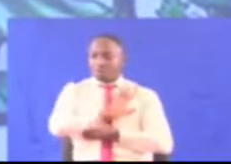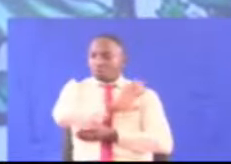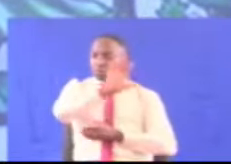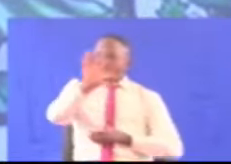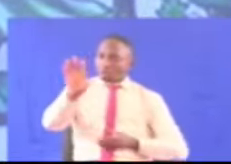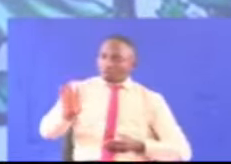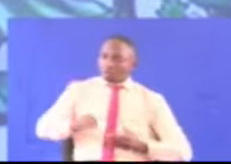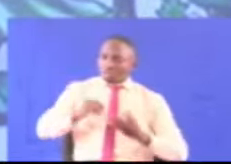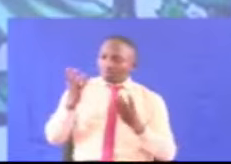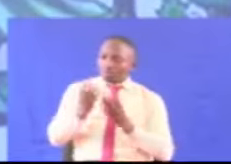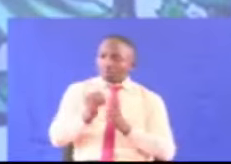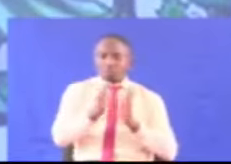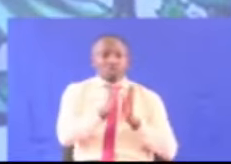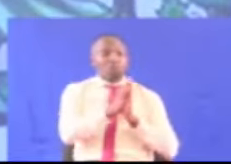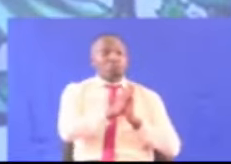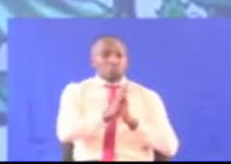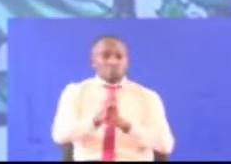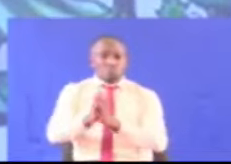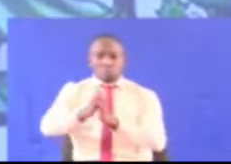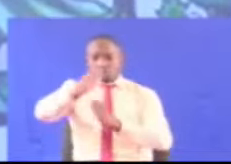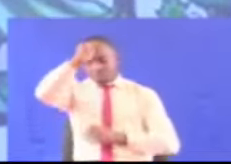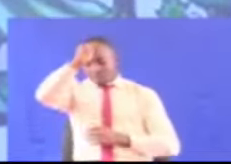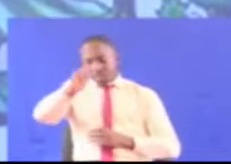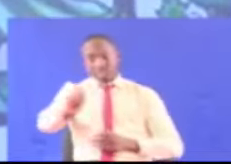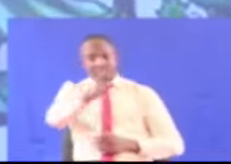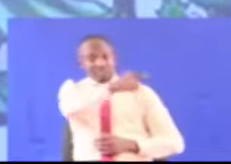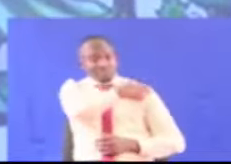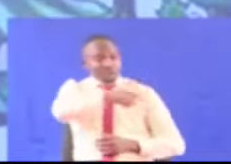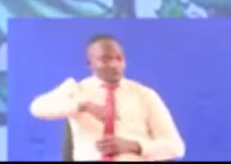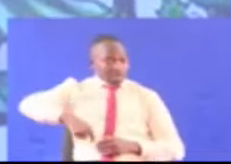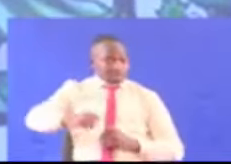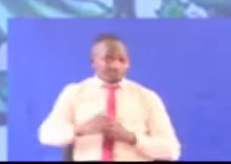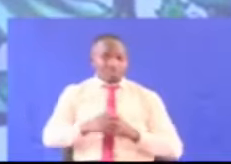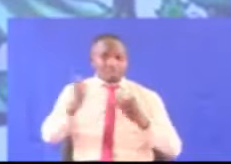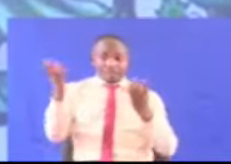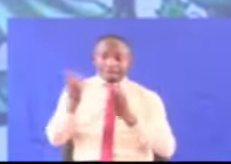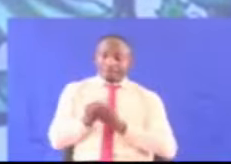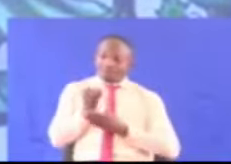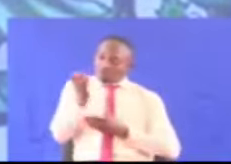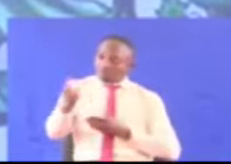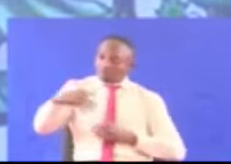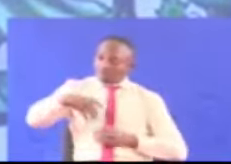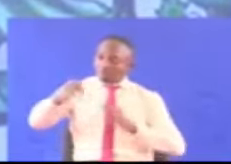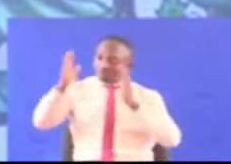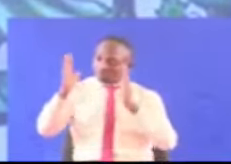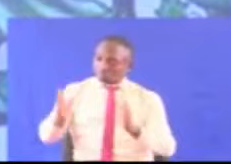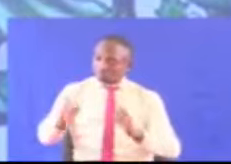kwa pamoja tunamshukuru sana Mheshimiwa Rais, ukiwemo na wewe Mheshimiwa, kwa sababu hapa na